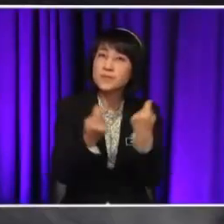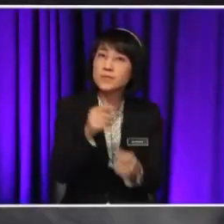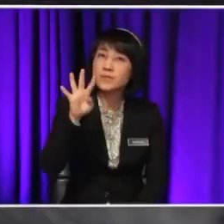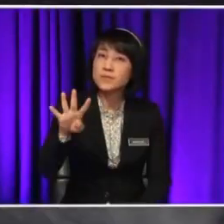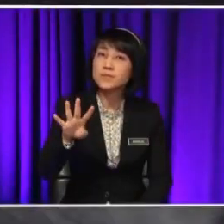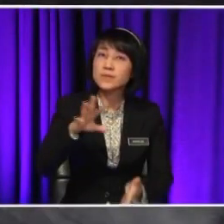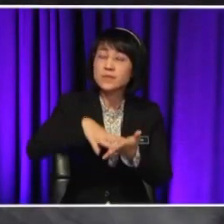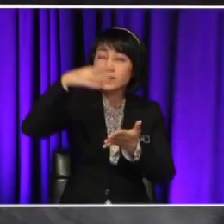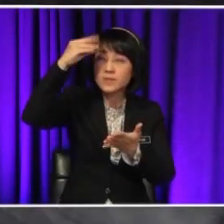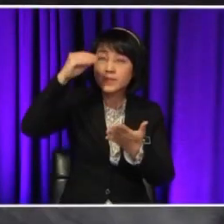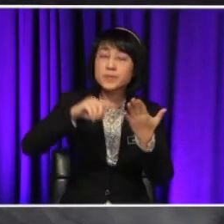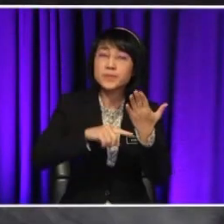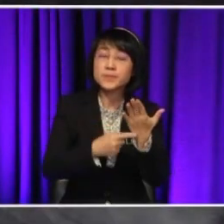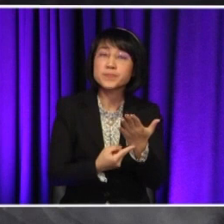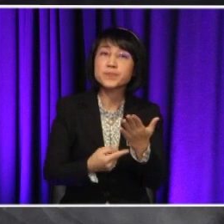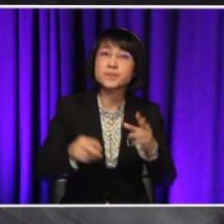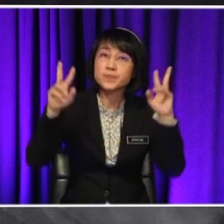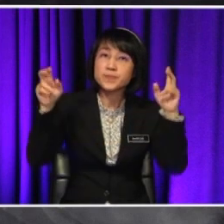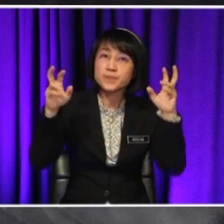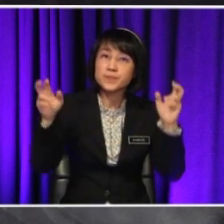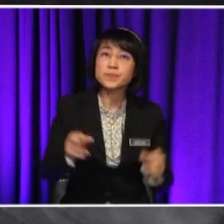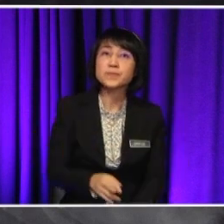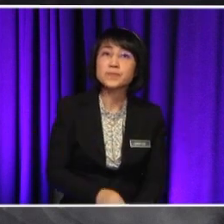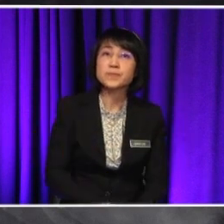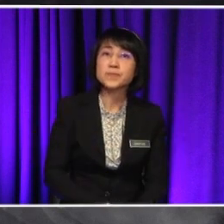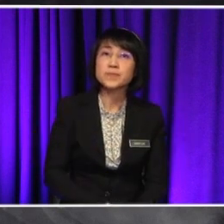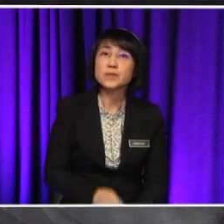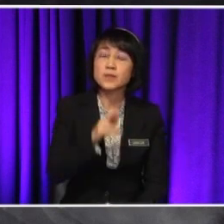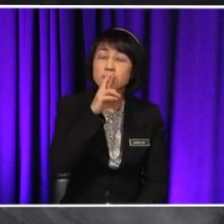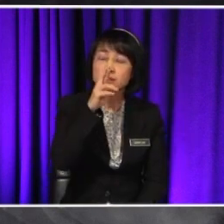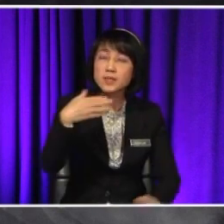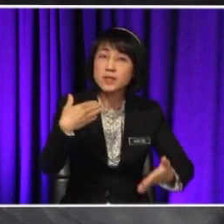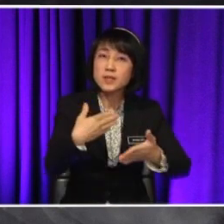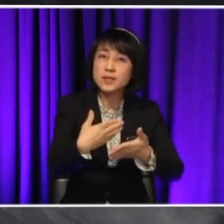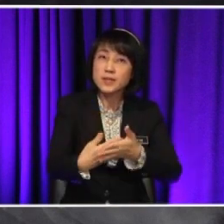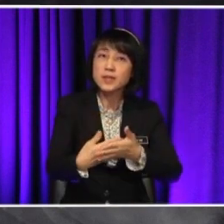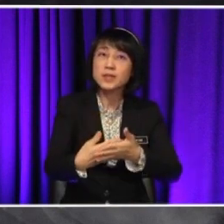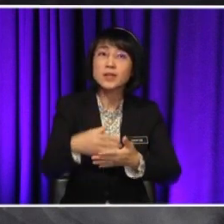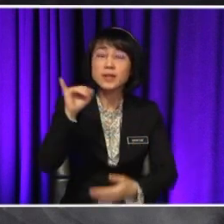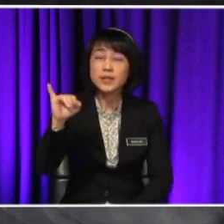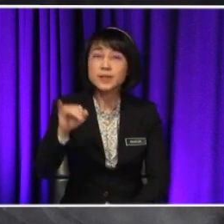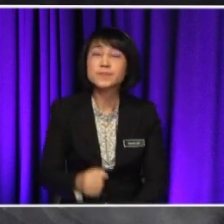belajar bermula pada tajuk Renaissance sehingga impresionisme. Okey, apabila masuk ke tingkatan 5 kita sambung aliran